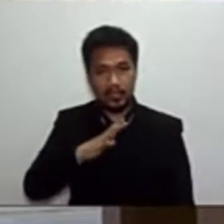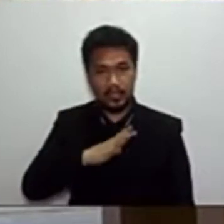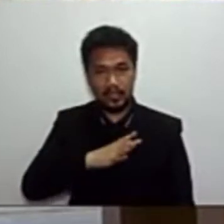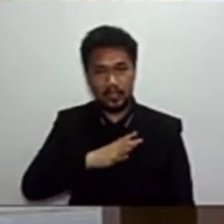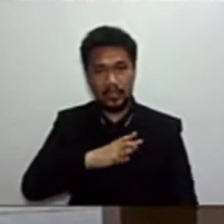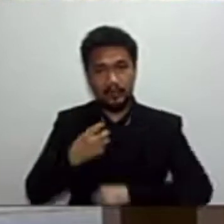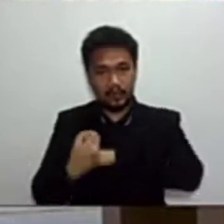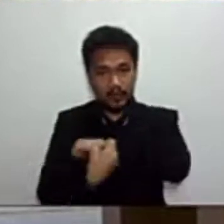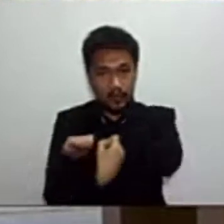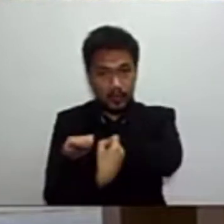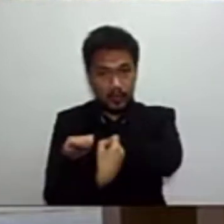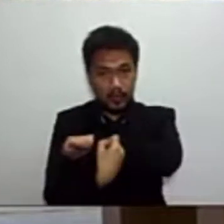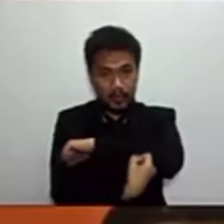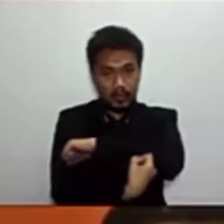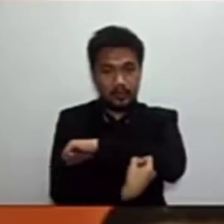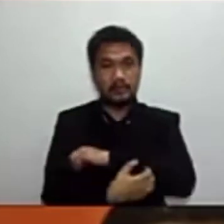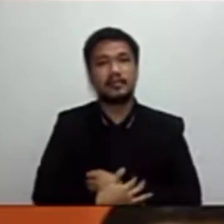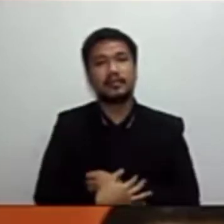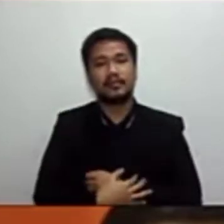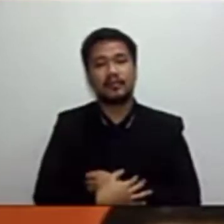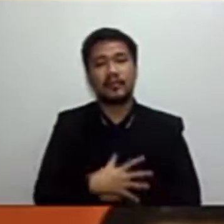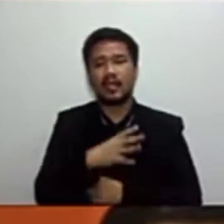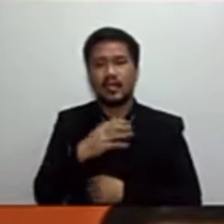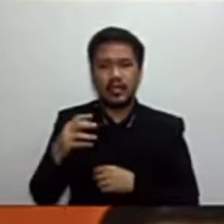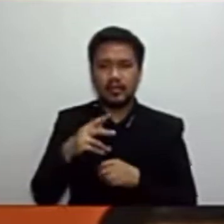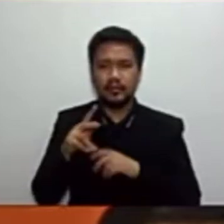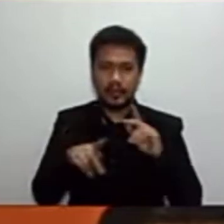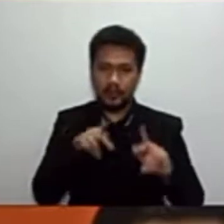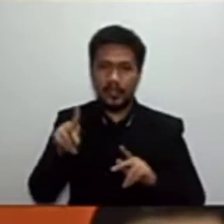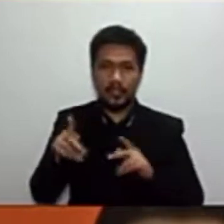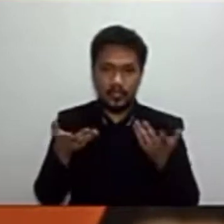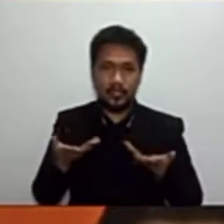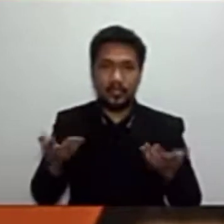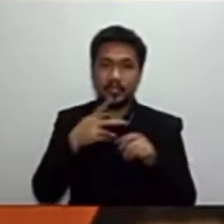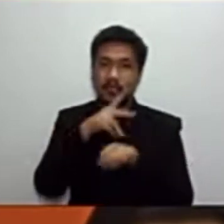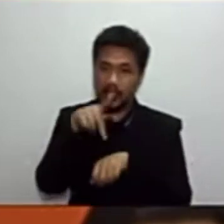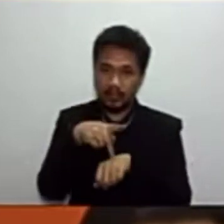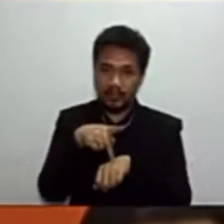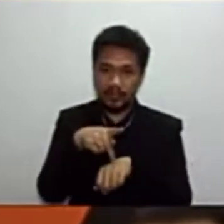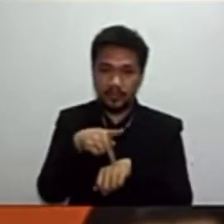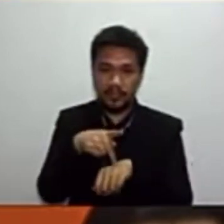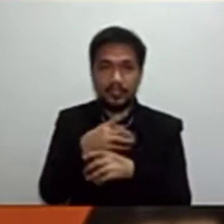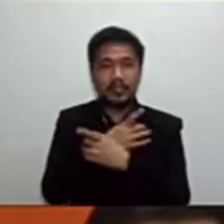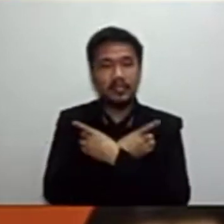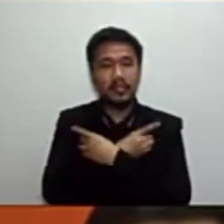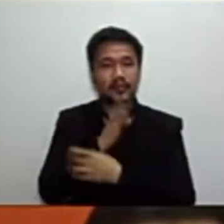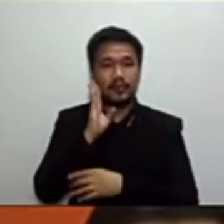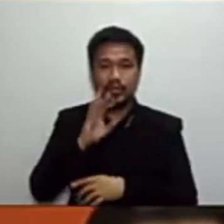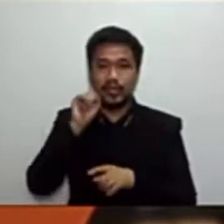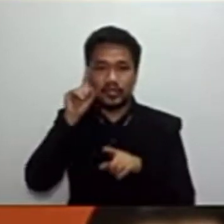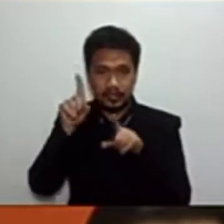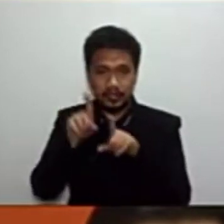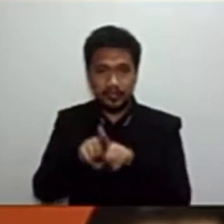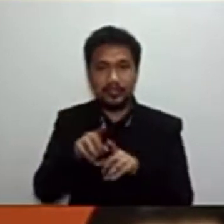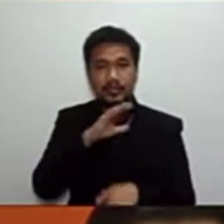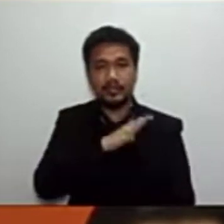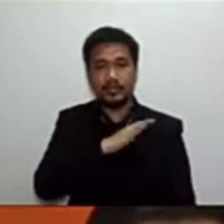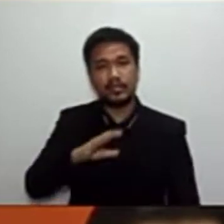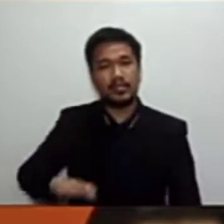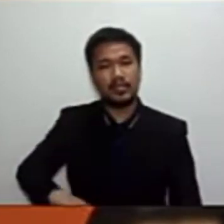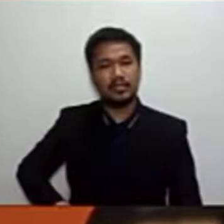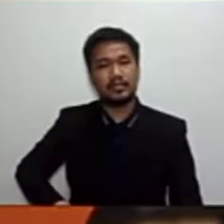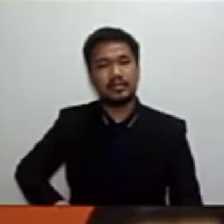mga parishioners ng ating parokya, mga kapatid ko kay Kristo.